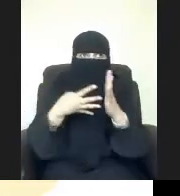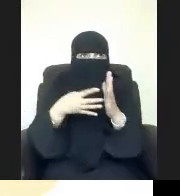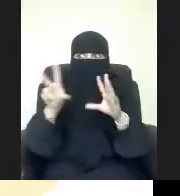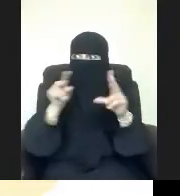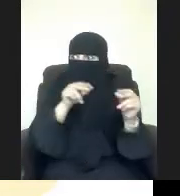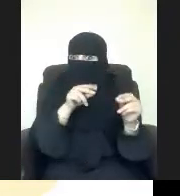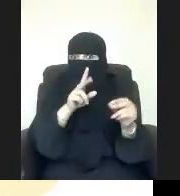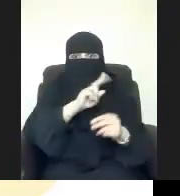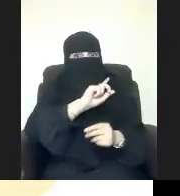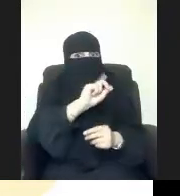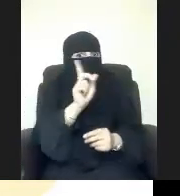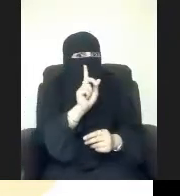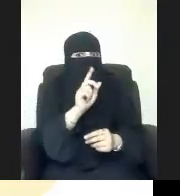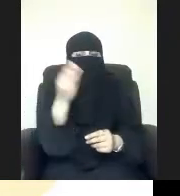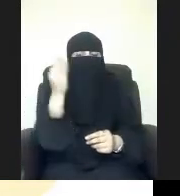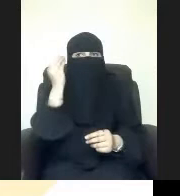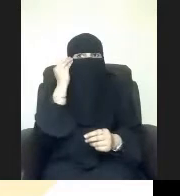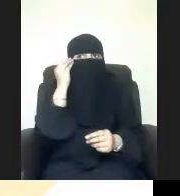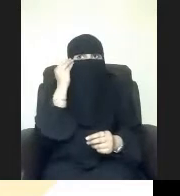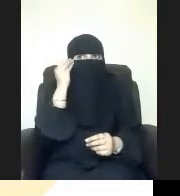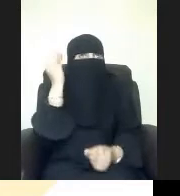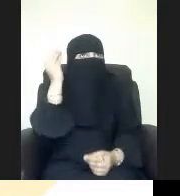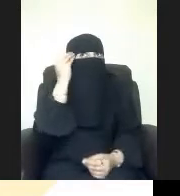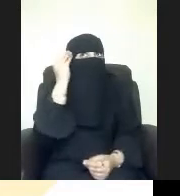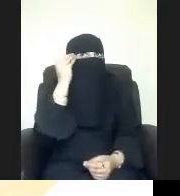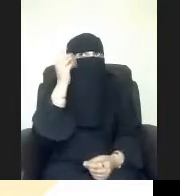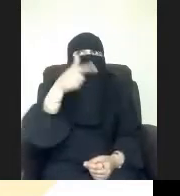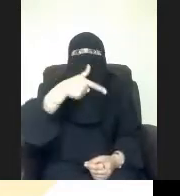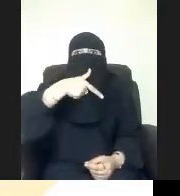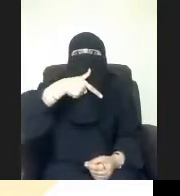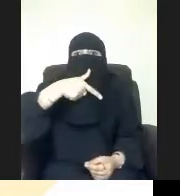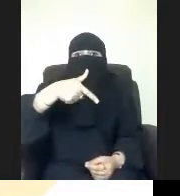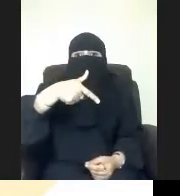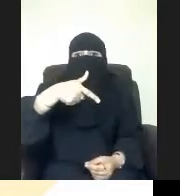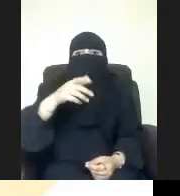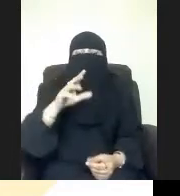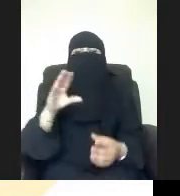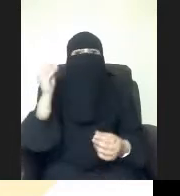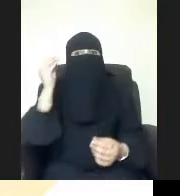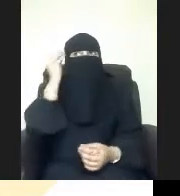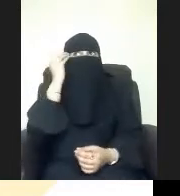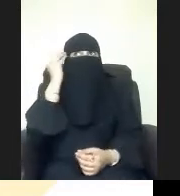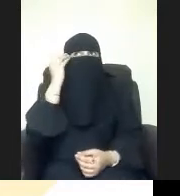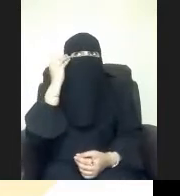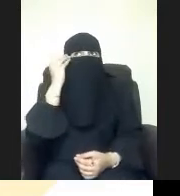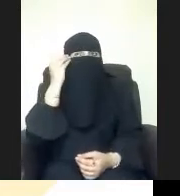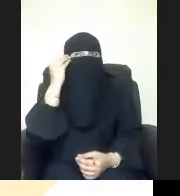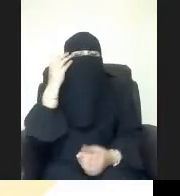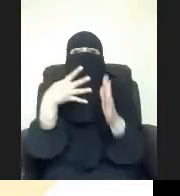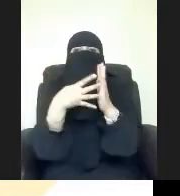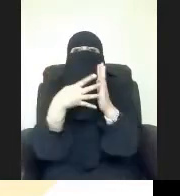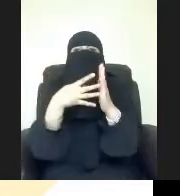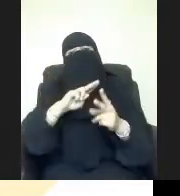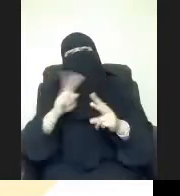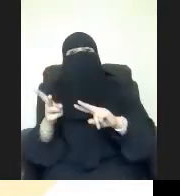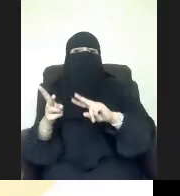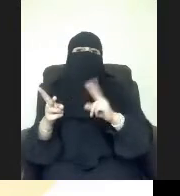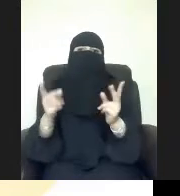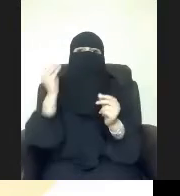لماذا؟ نقول طيب المعرفة واحدة لكن خصائص تختلف، لابد أن نراعي هذا الأمر.